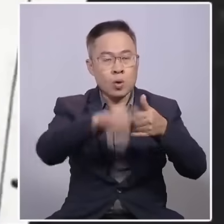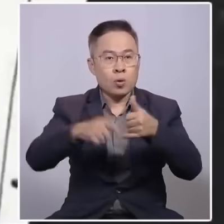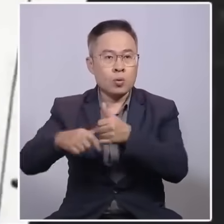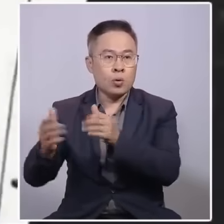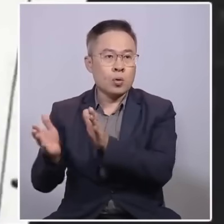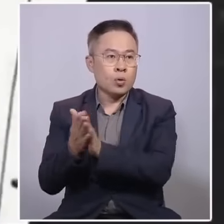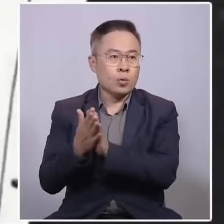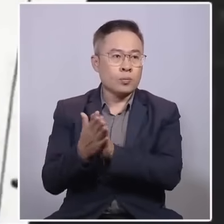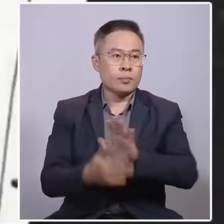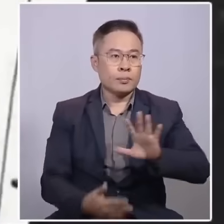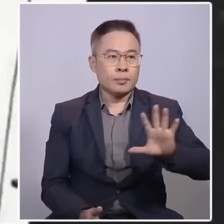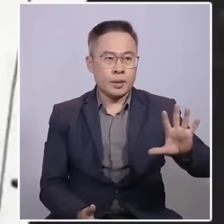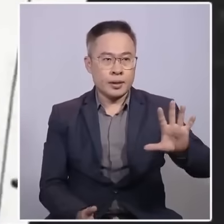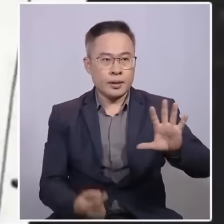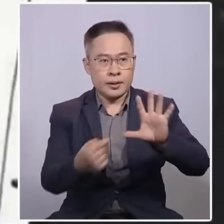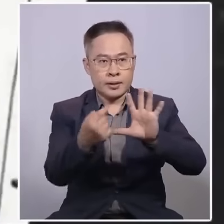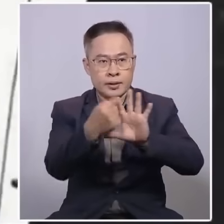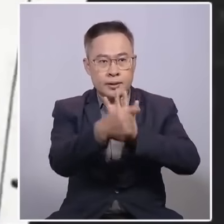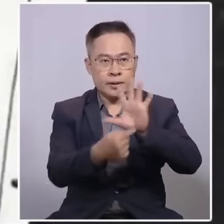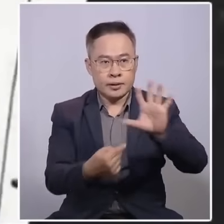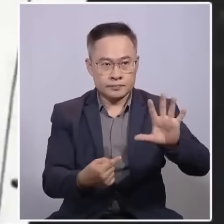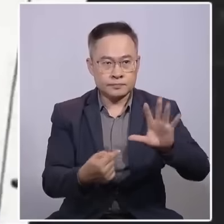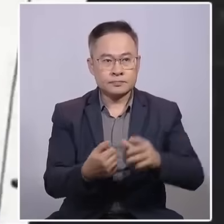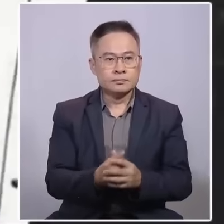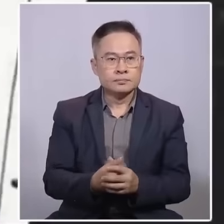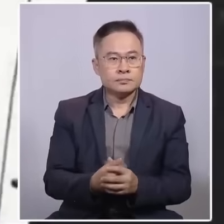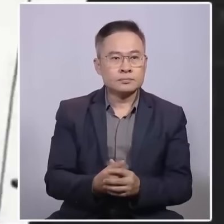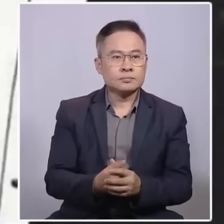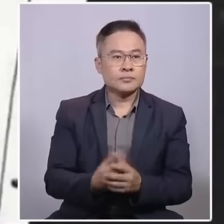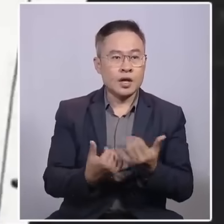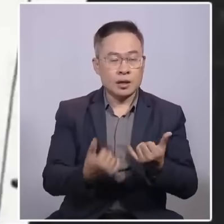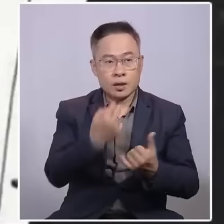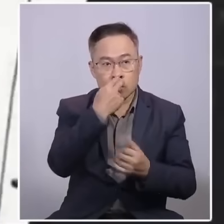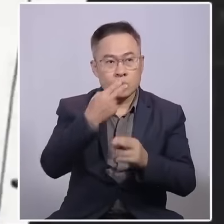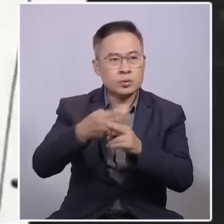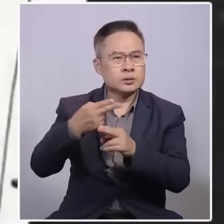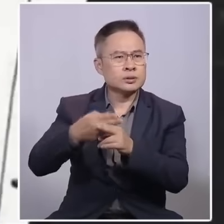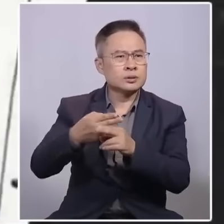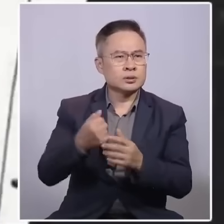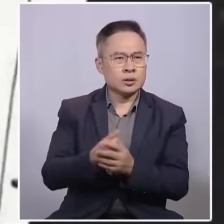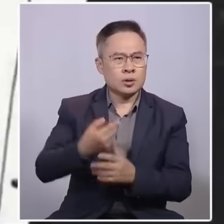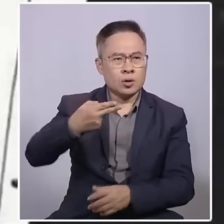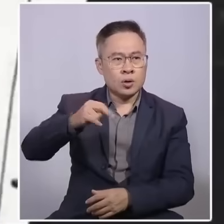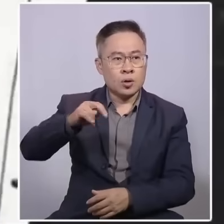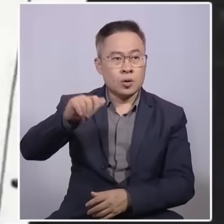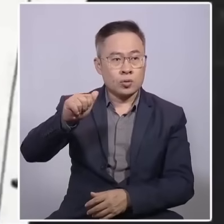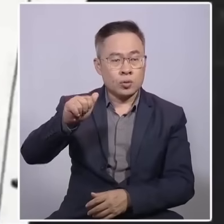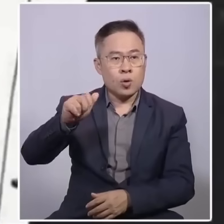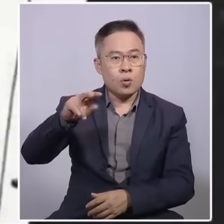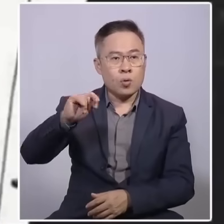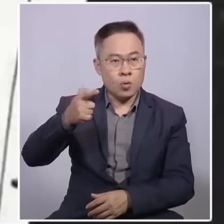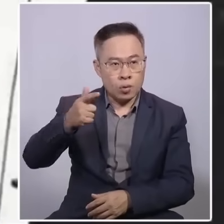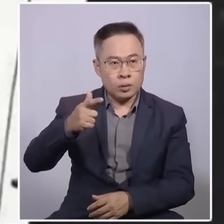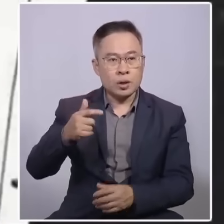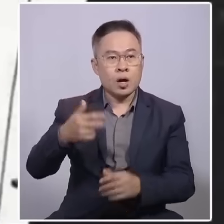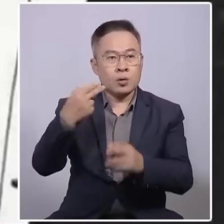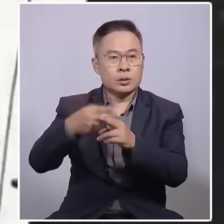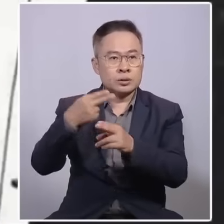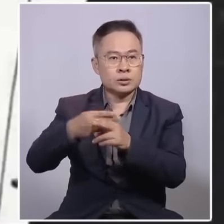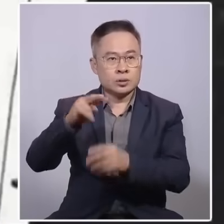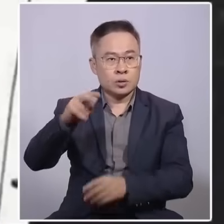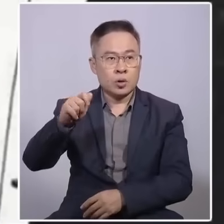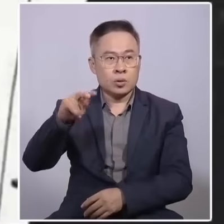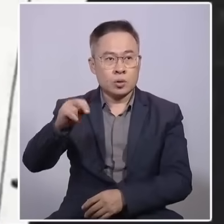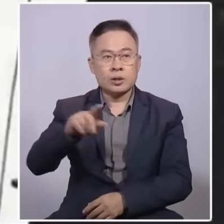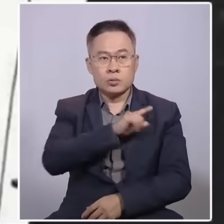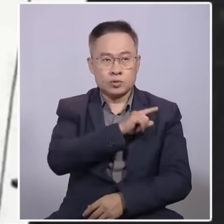ขาว 2คันคันนึงในนั้นเนี่ยเสียแป้งนั่งอยู่ส่วนนหนอนที่ว่านี้เป็นคนขับรถเก๋งซีวิกสีดำแล้วตามหน้าจอคุณผู้ชมจะเห็น